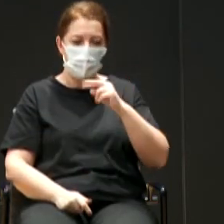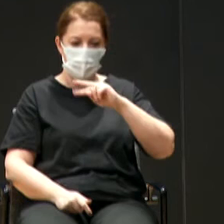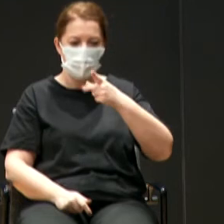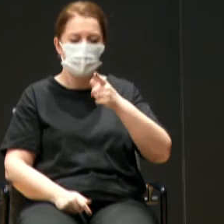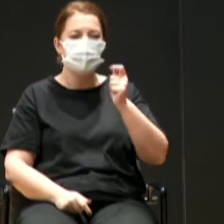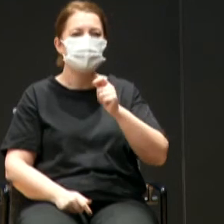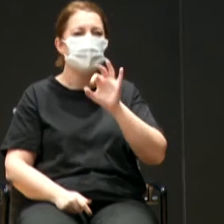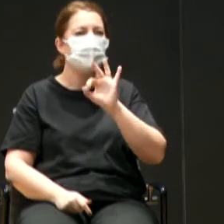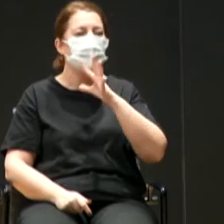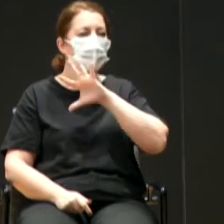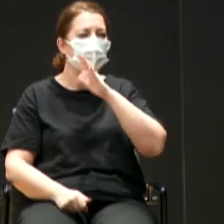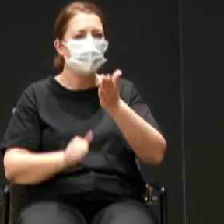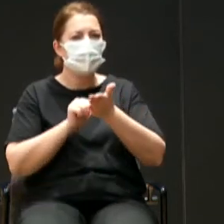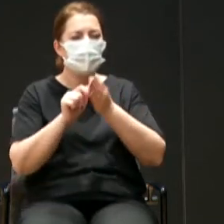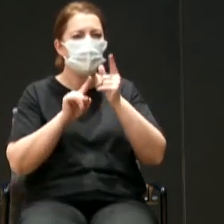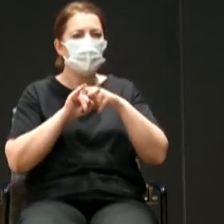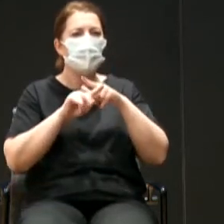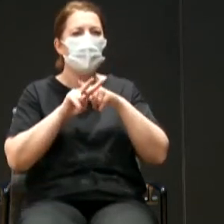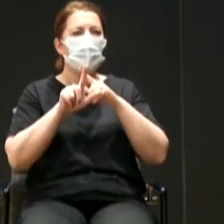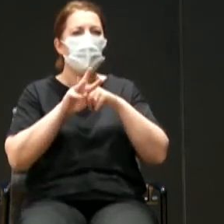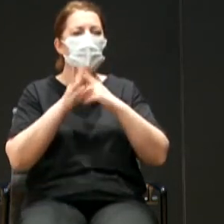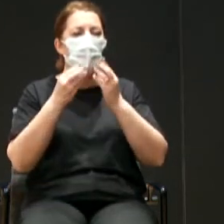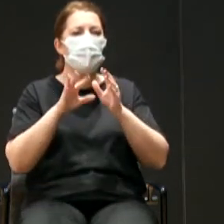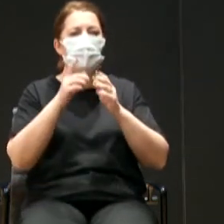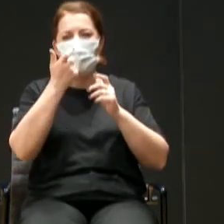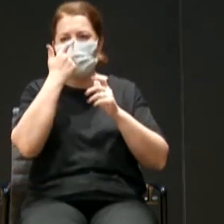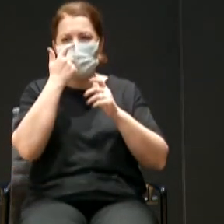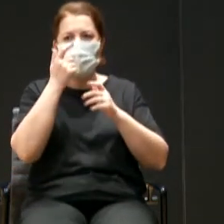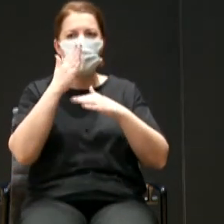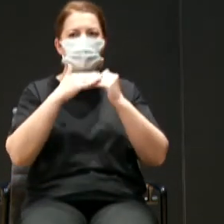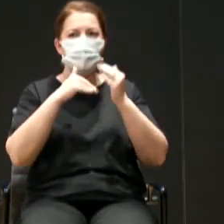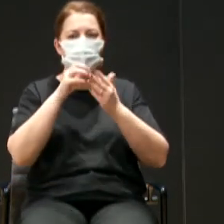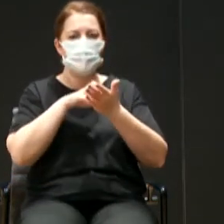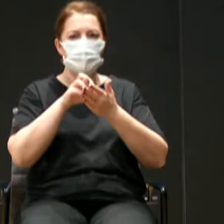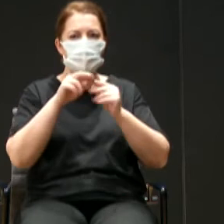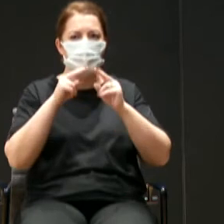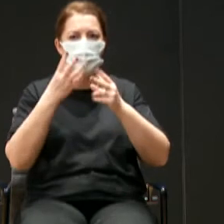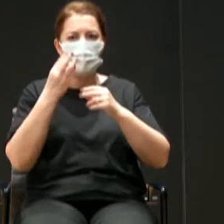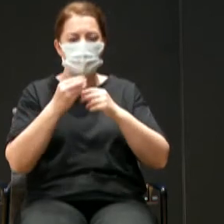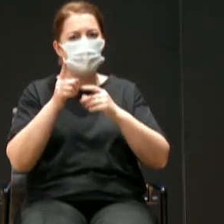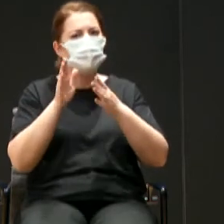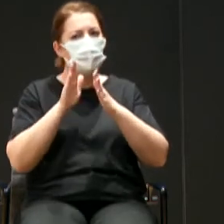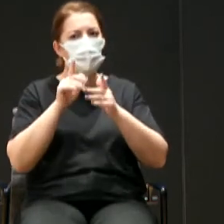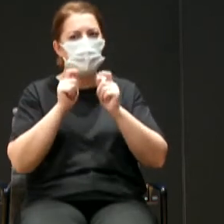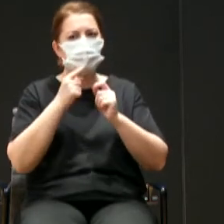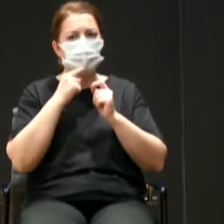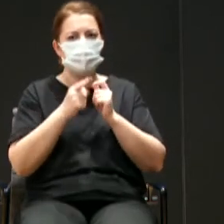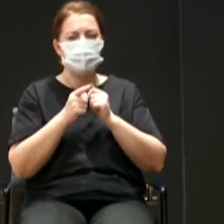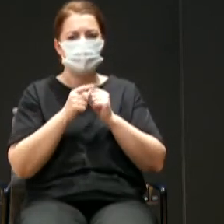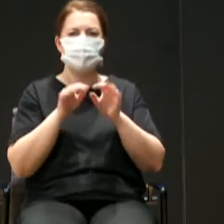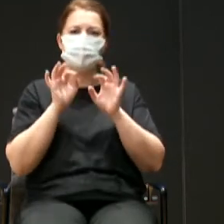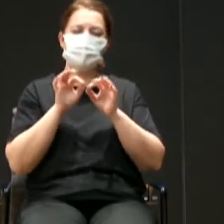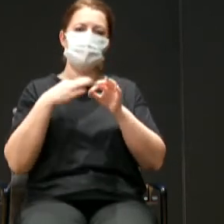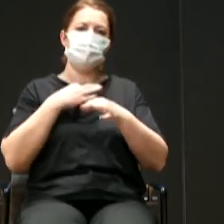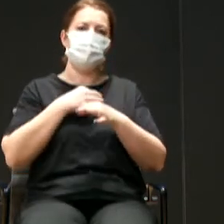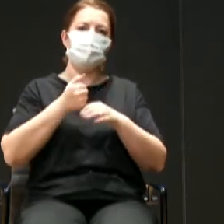işin neden tamamı ihale edilmedi de kaba inşaatın kısmı ihale edildi? Ben bunu soruyorum. Devam etsin, yapsın demiştim. Şimdi Sayın